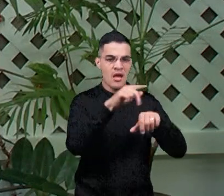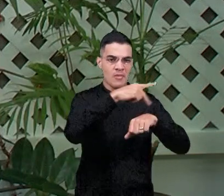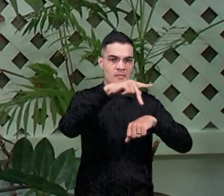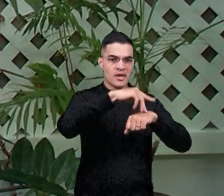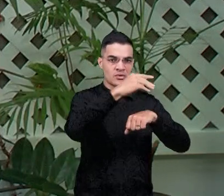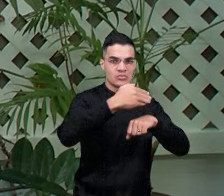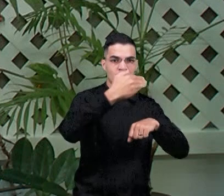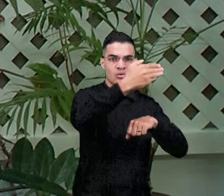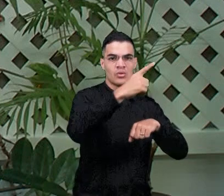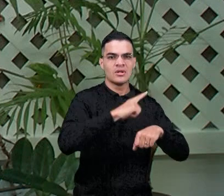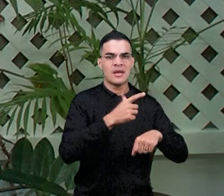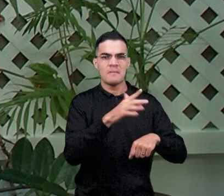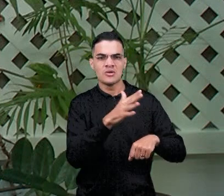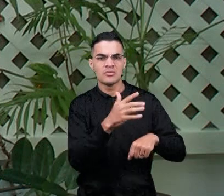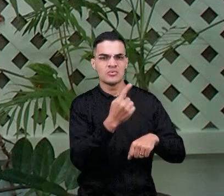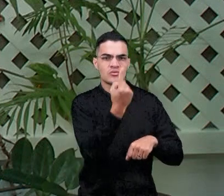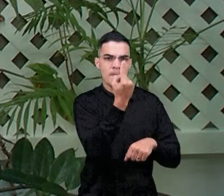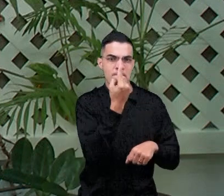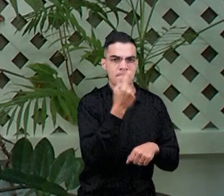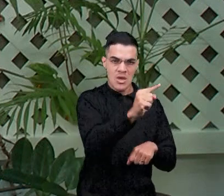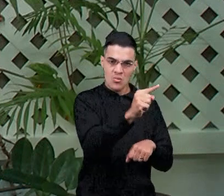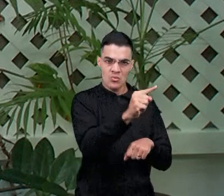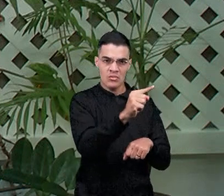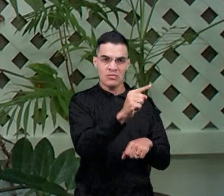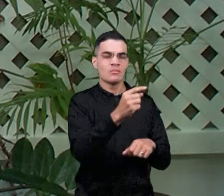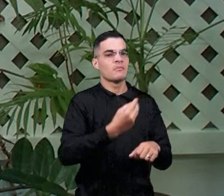Parmi lesquels, à l'étranger, nous avons dépassé